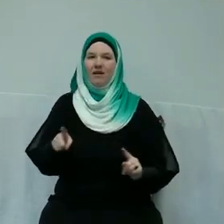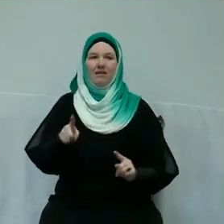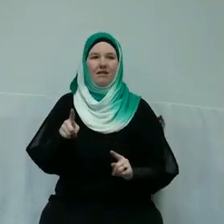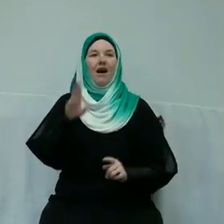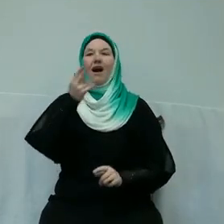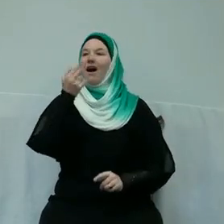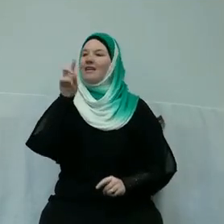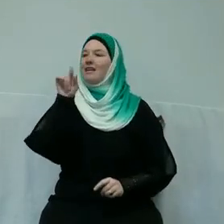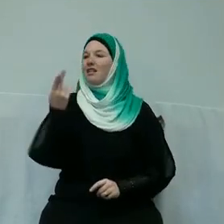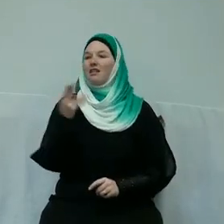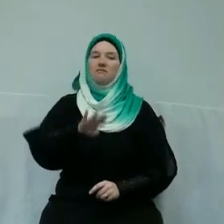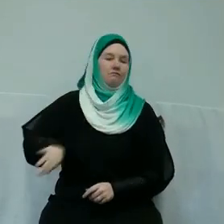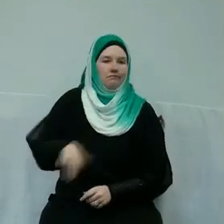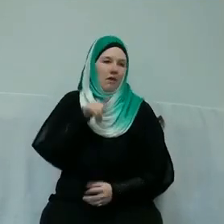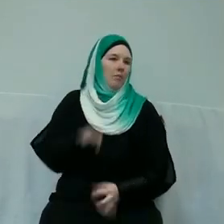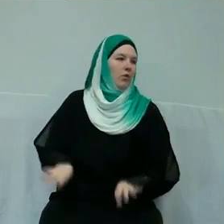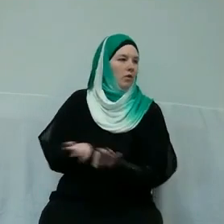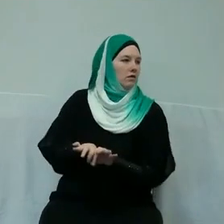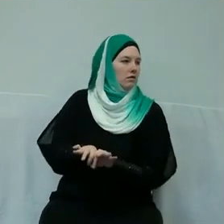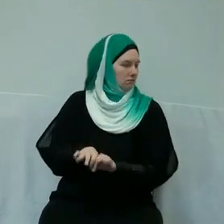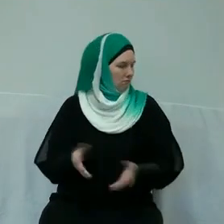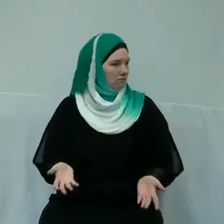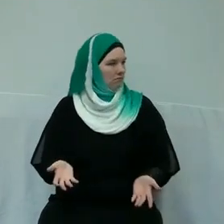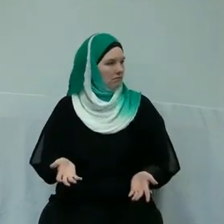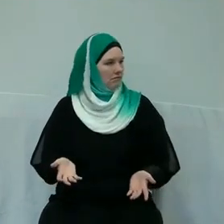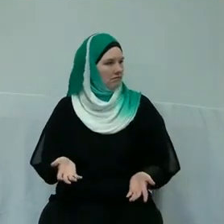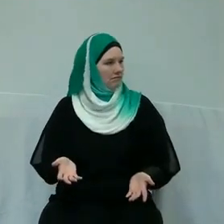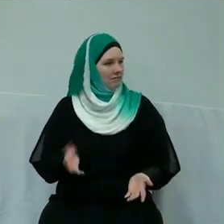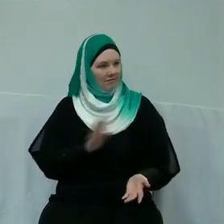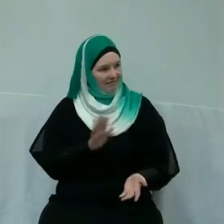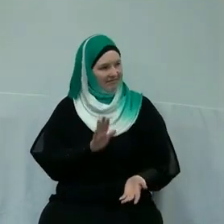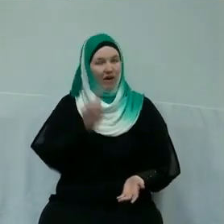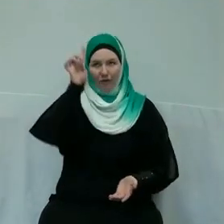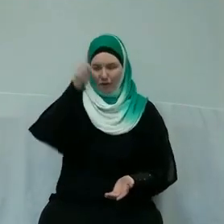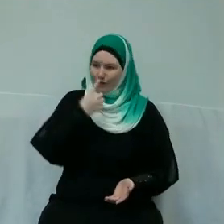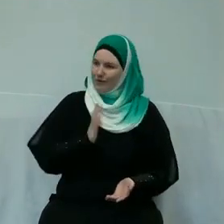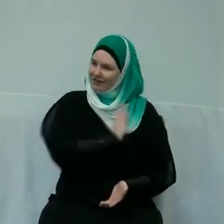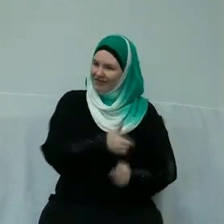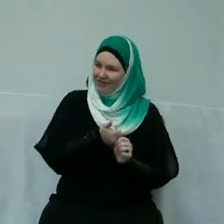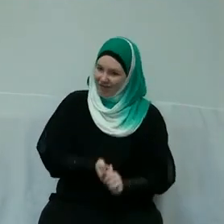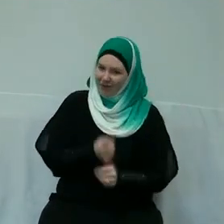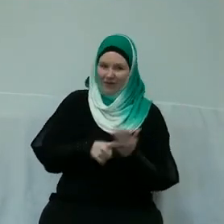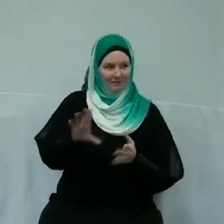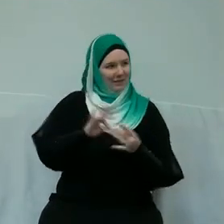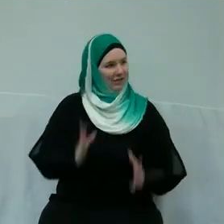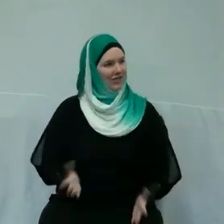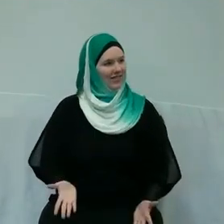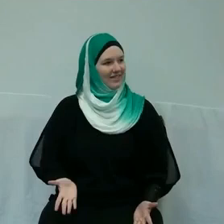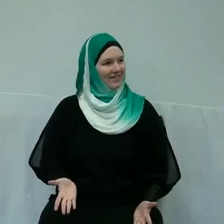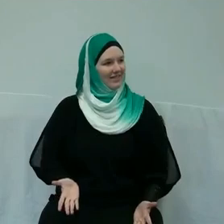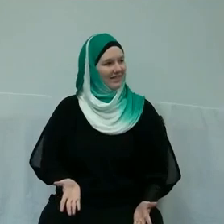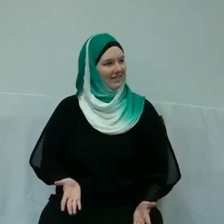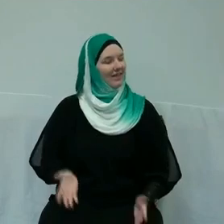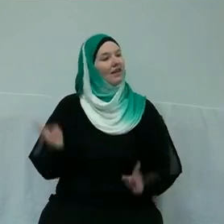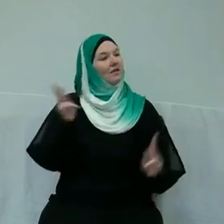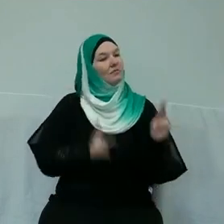to the Hadith, I don't listen to the Prophet. That becomes, يُرِيدُونَ أَن يُفَرِّقُوا بَيْنَ اللَّهِ وَرُسُلِهِ